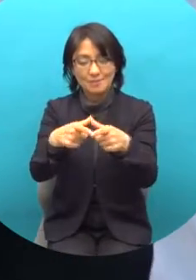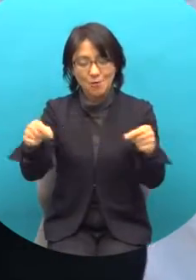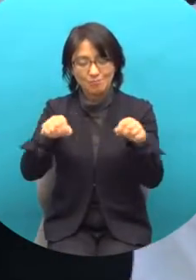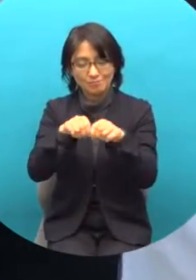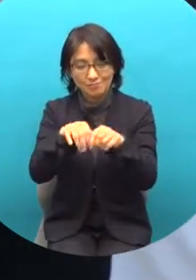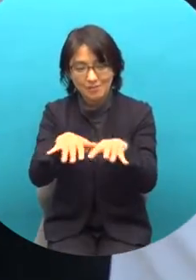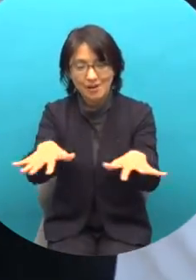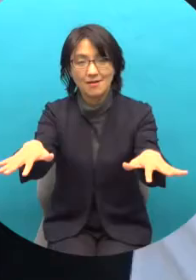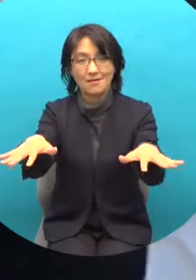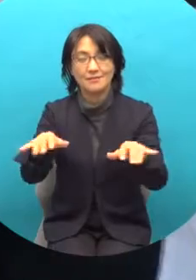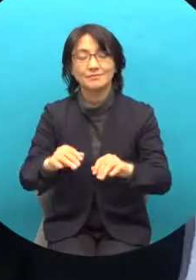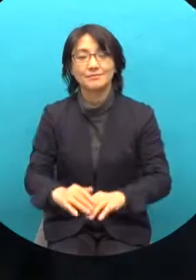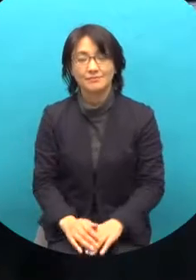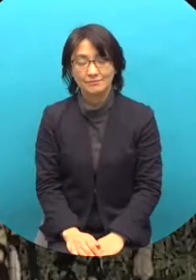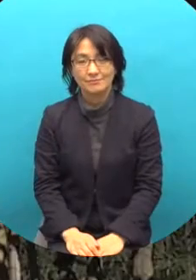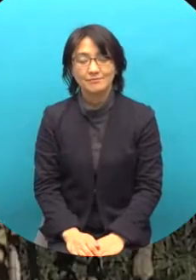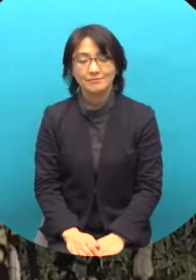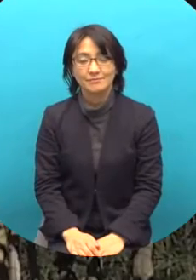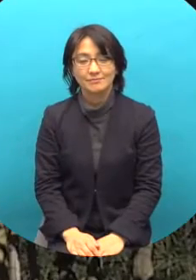ました。